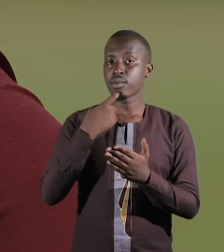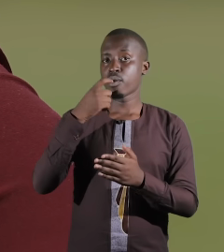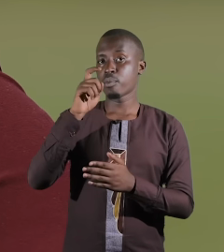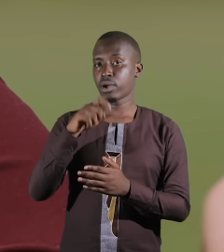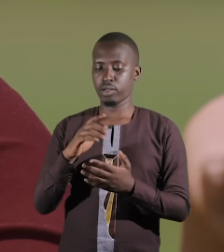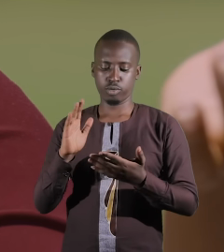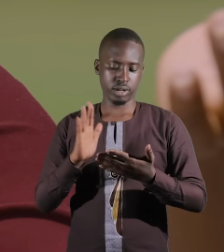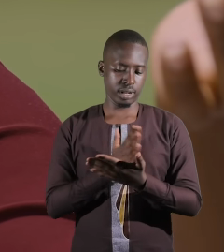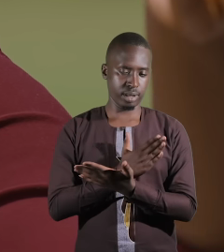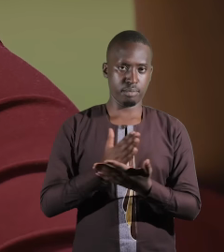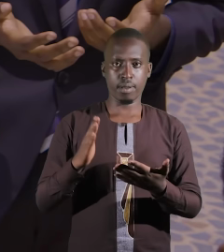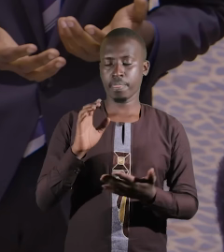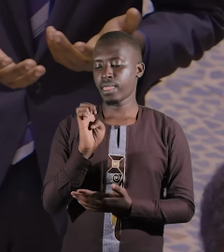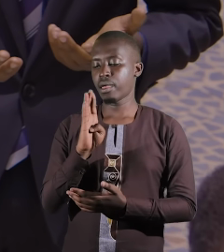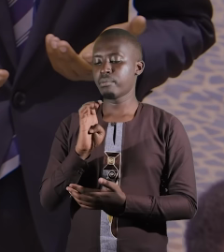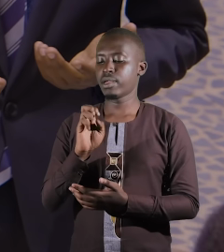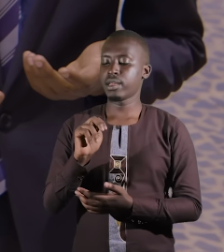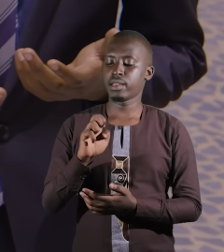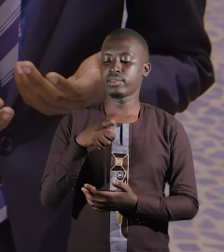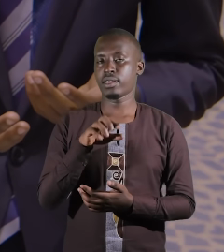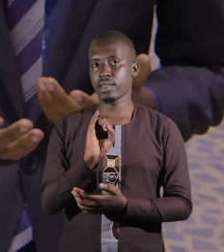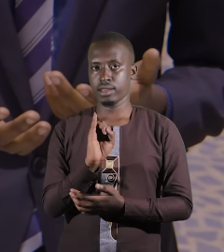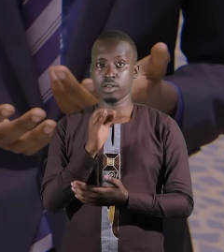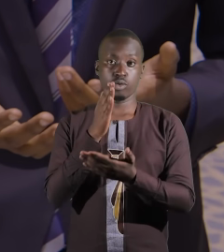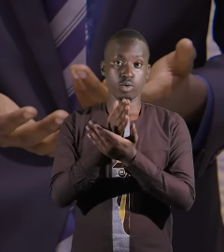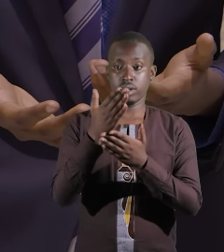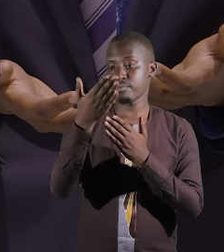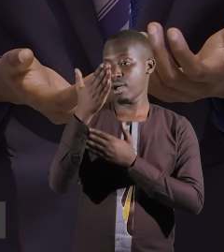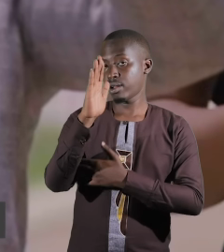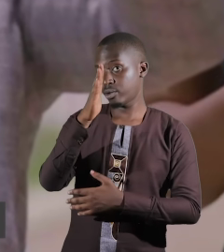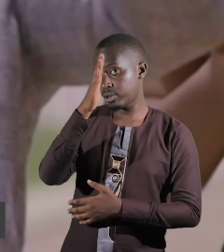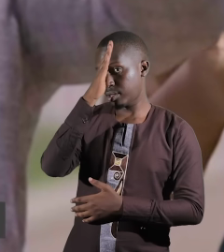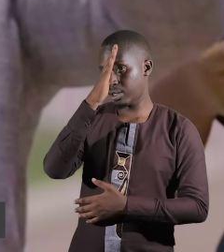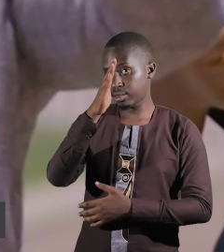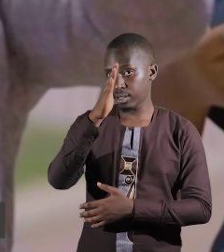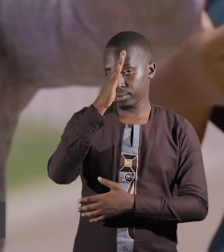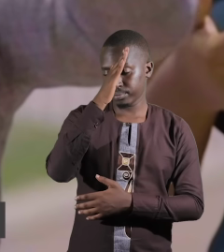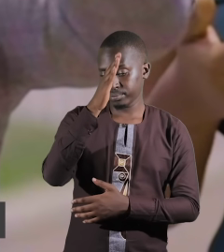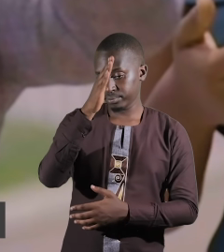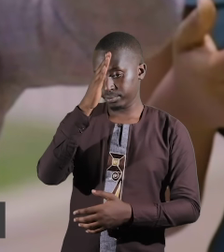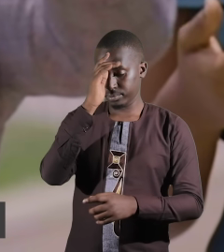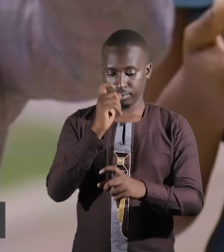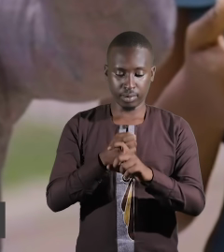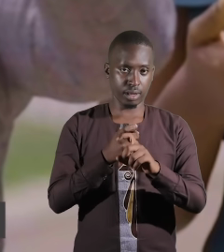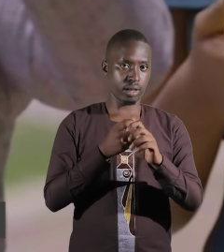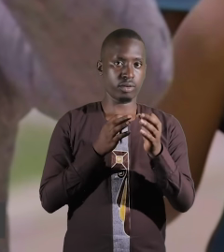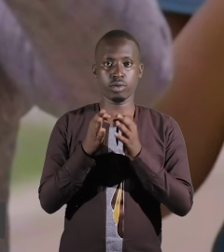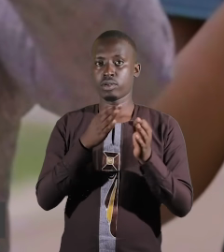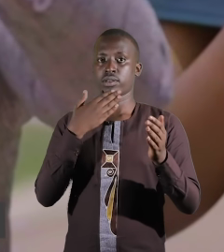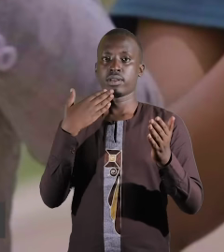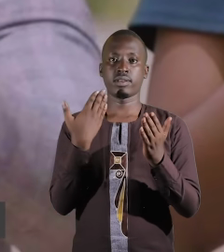birakwiye turirimbe tutebe neza rukundo imanure data data biragoye gusobanura